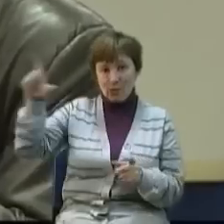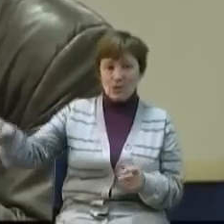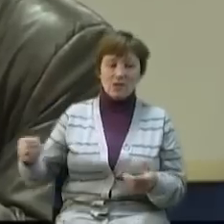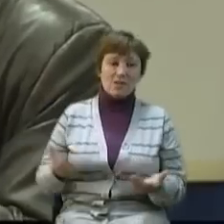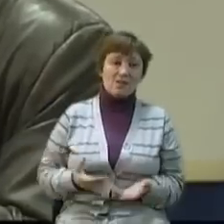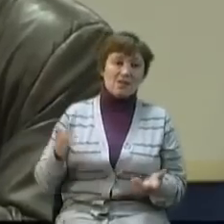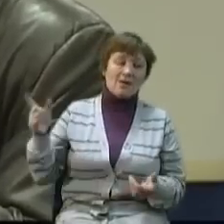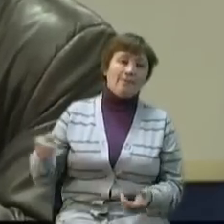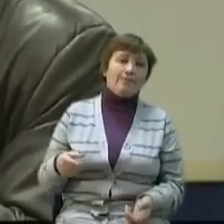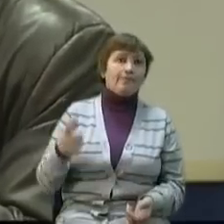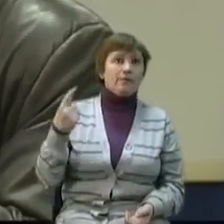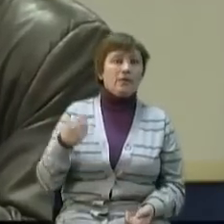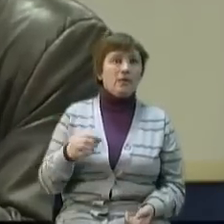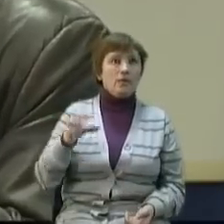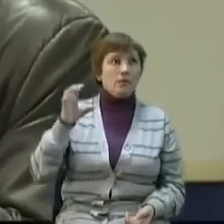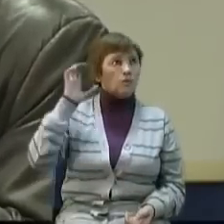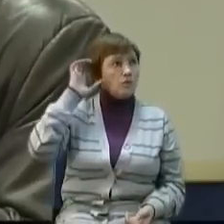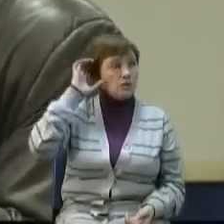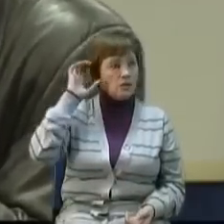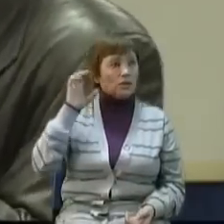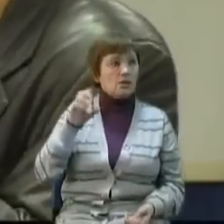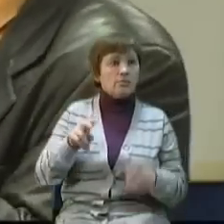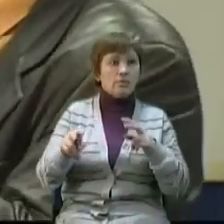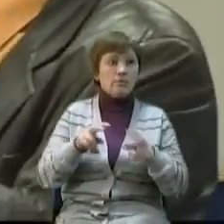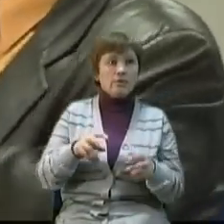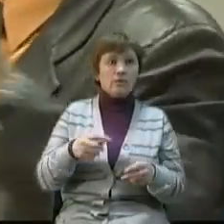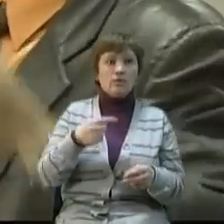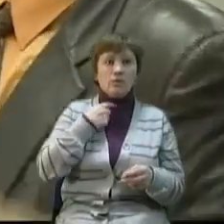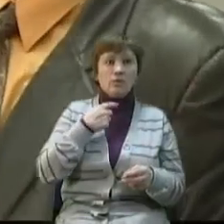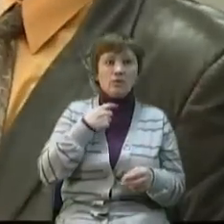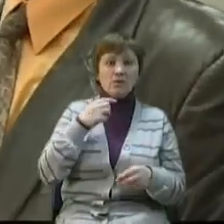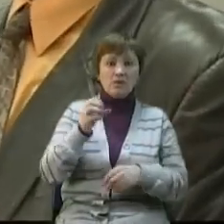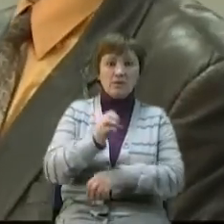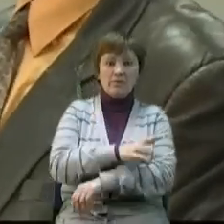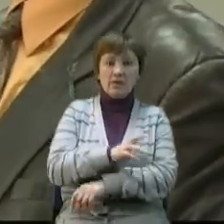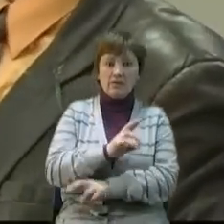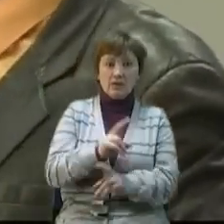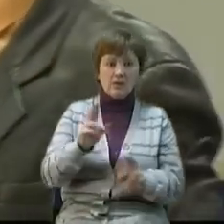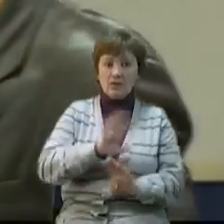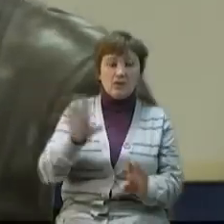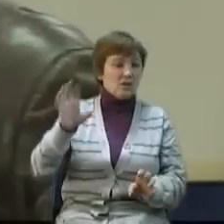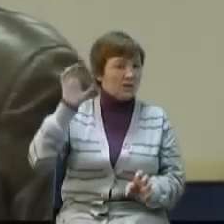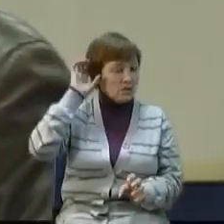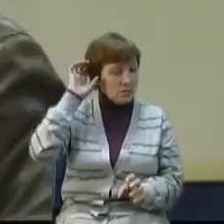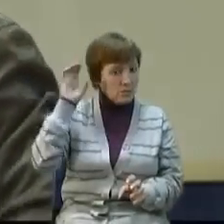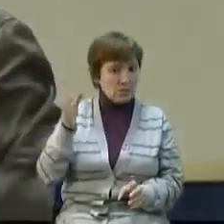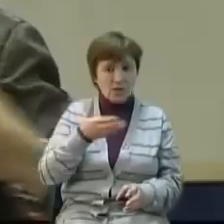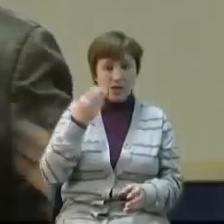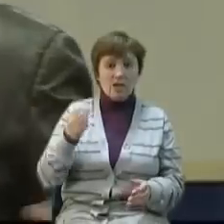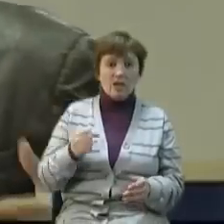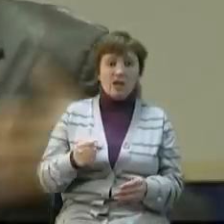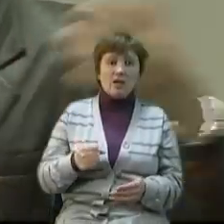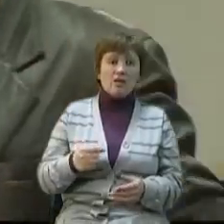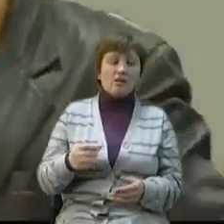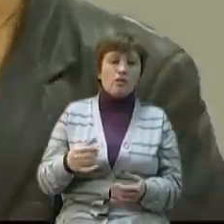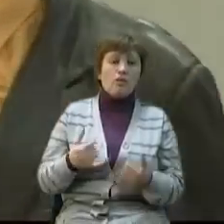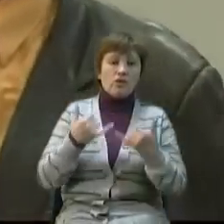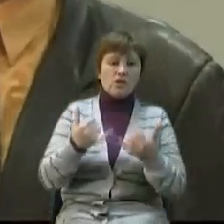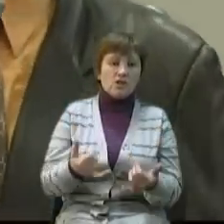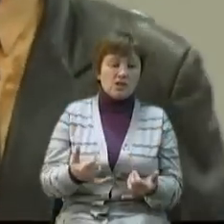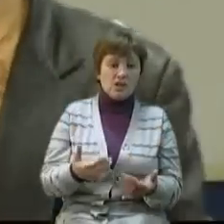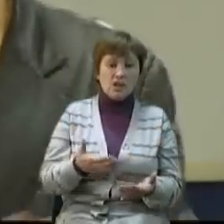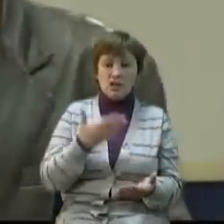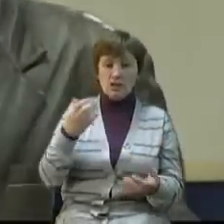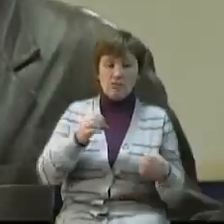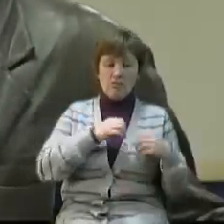услышал такую проповедь, голоса бедного никто не слушает, точно слушает, бедняка, там нет у человека авторитета, нет у него чем